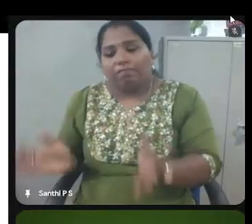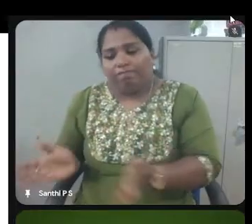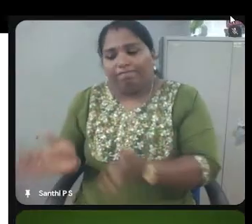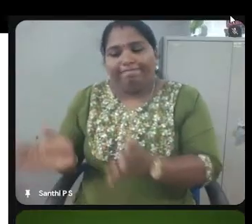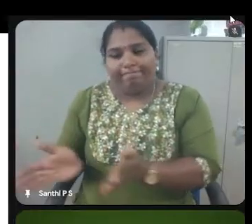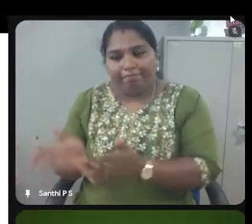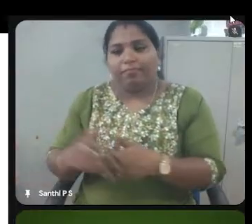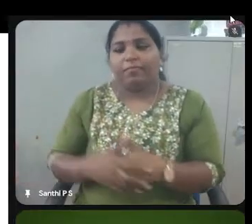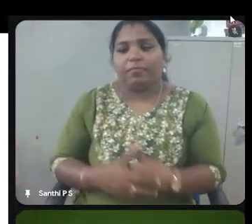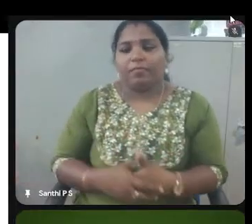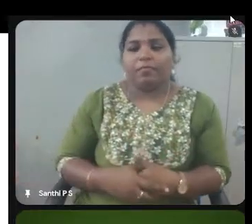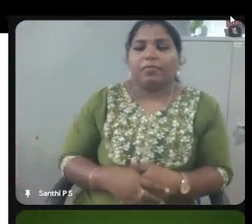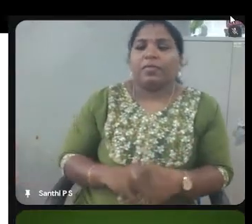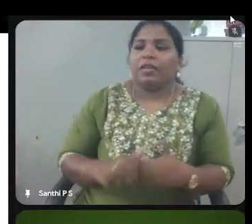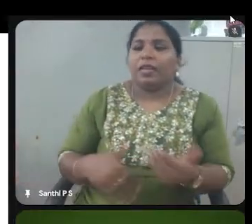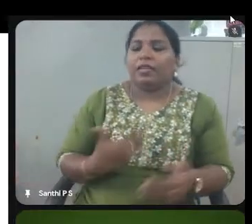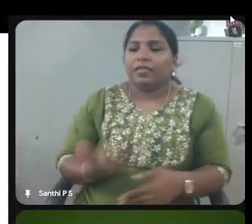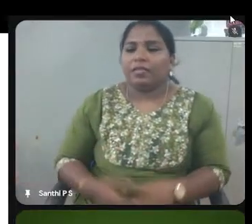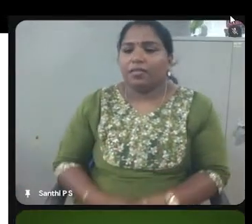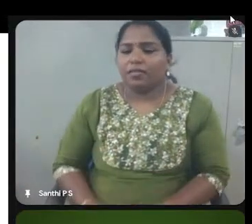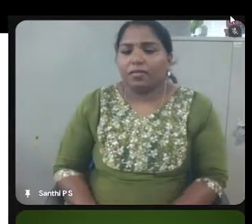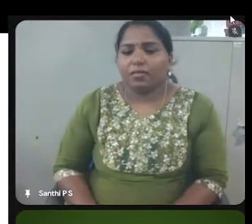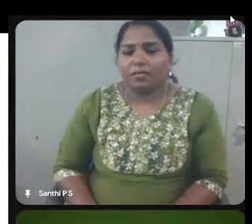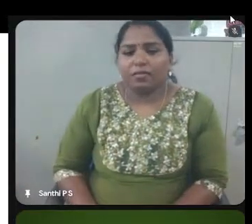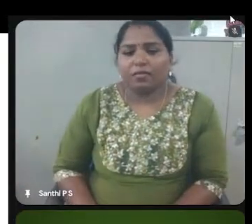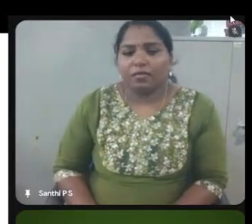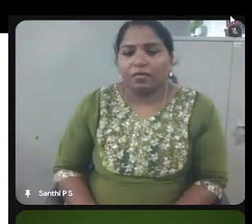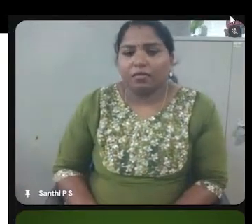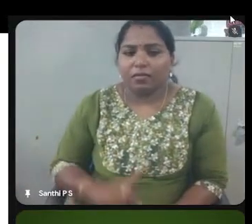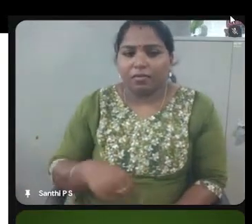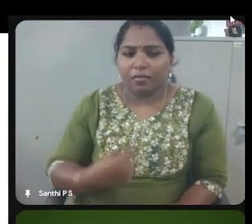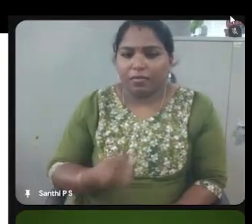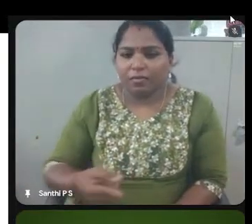മിസ് വീണാജിത്തിനാണോ? ഹാൻഡ് റൈസ്